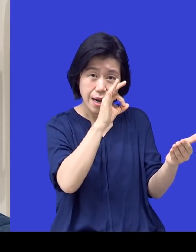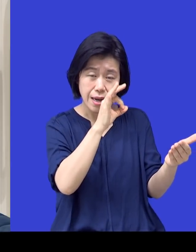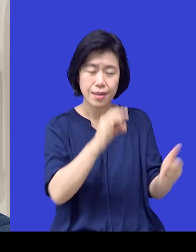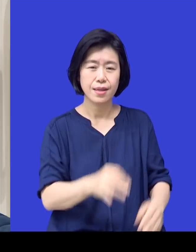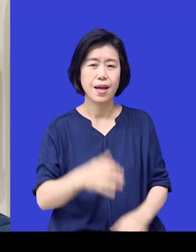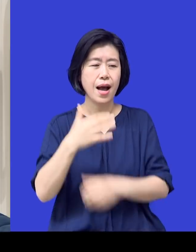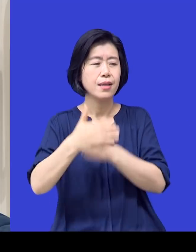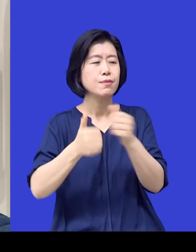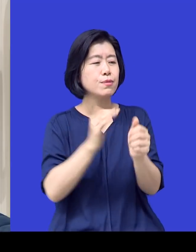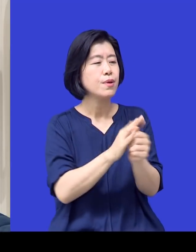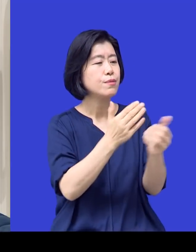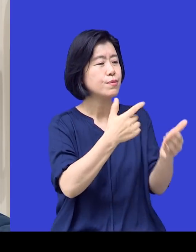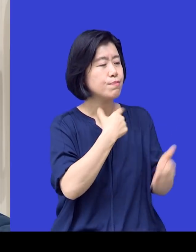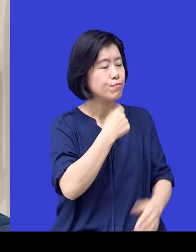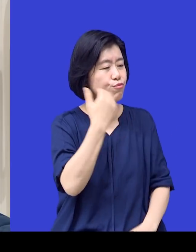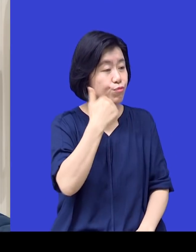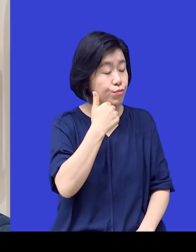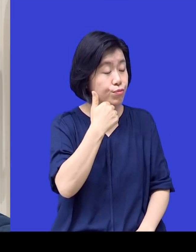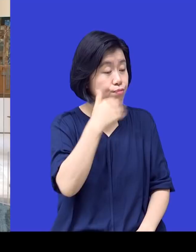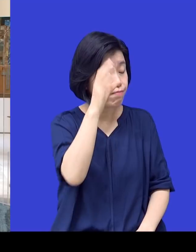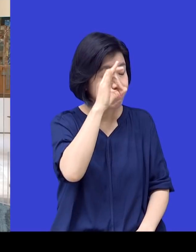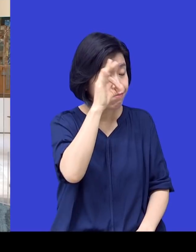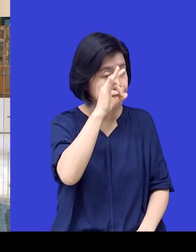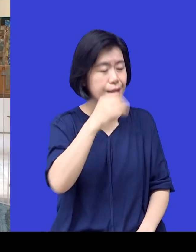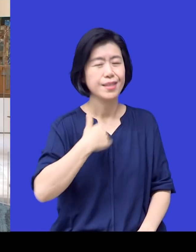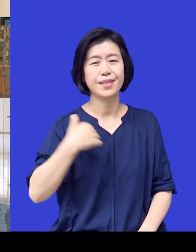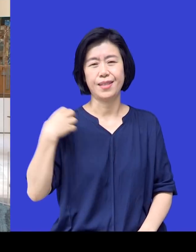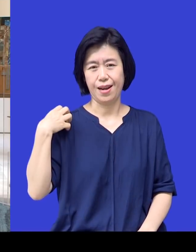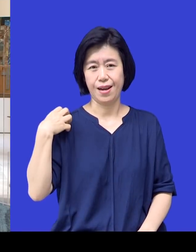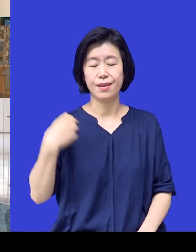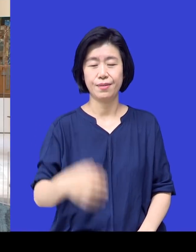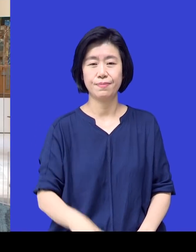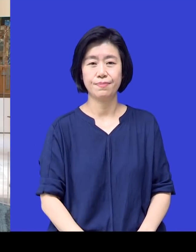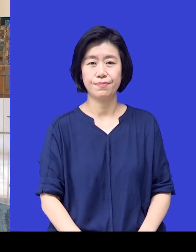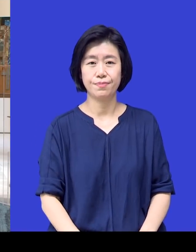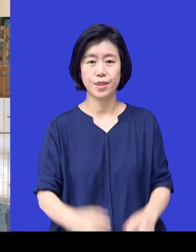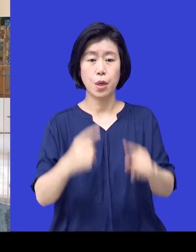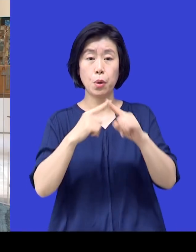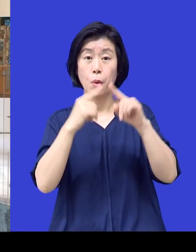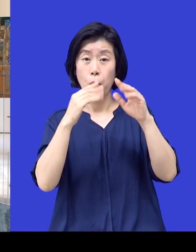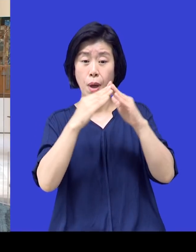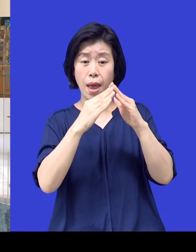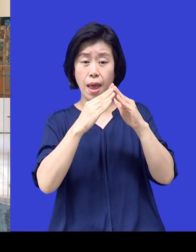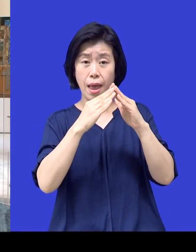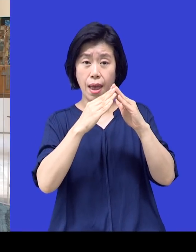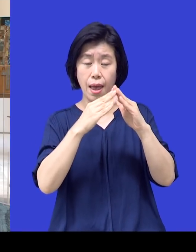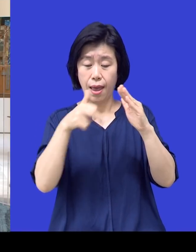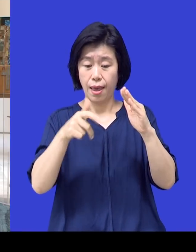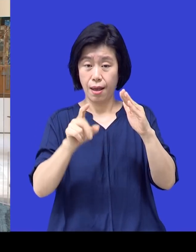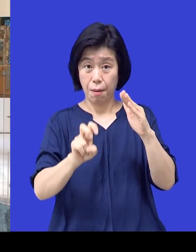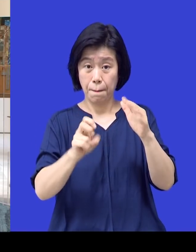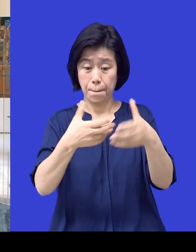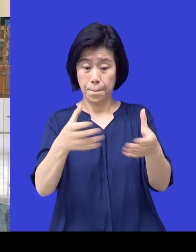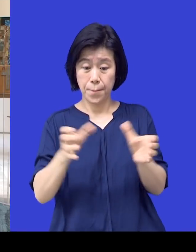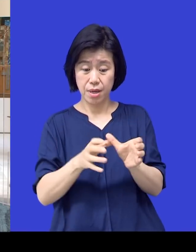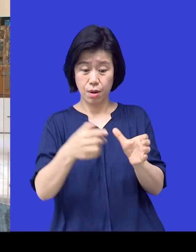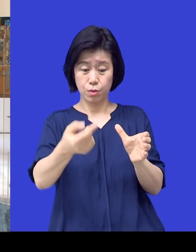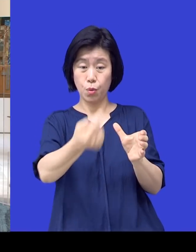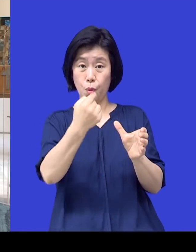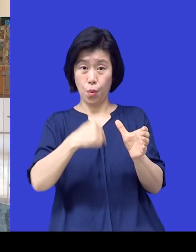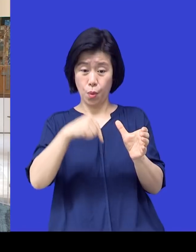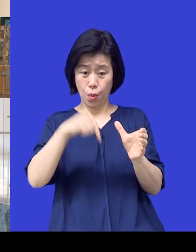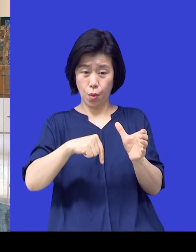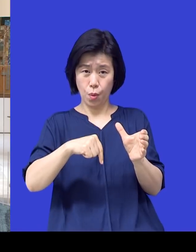더 가기를 원하는 아이, 이런 아이들이 자꾸 보이는 거예요. 네. 교회 밖에서 까치발을 하면서 교회 안에 들어와 있는 아이들을